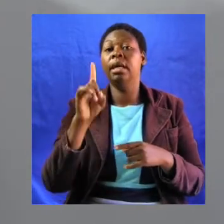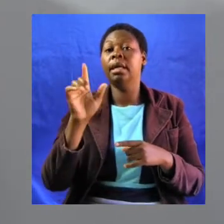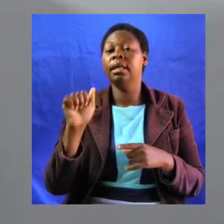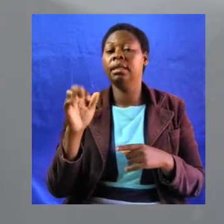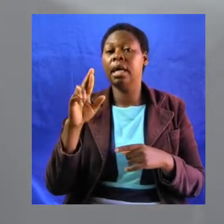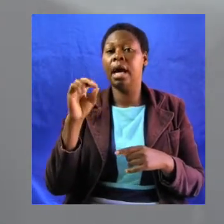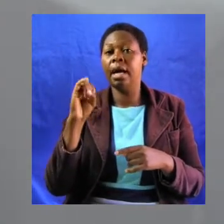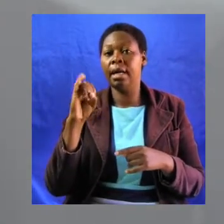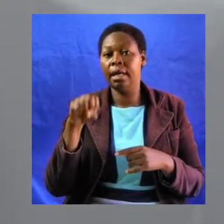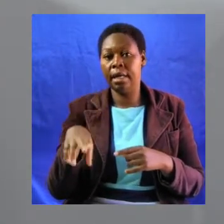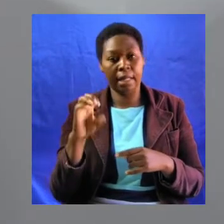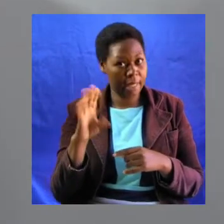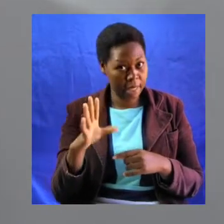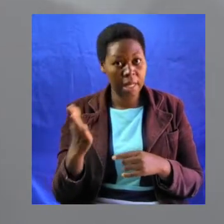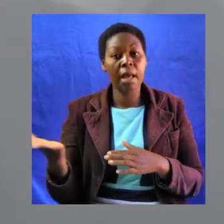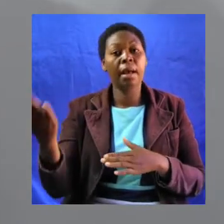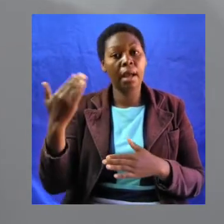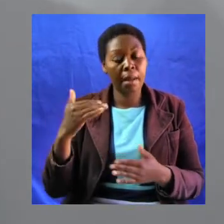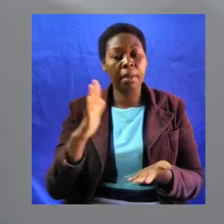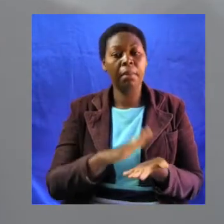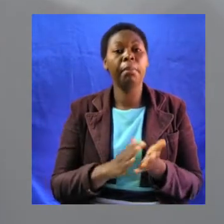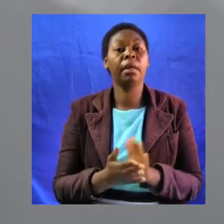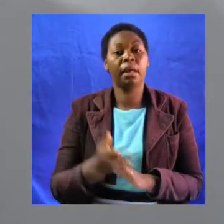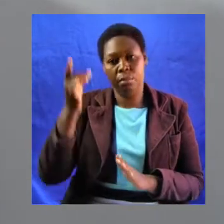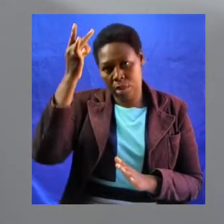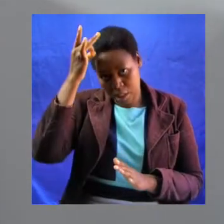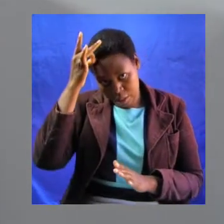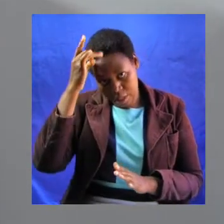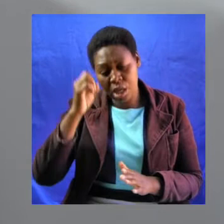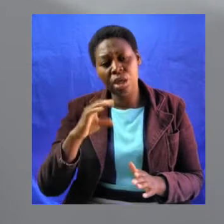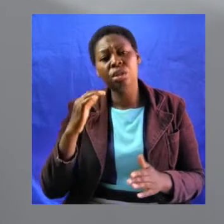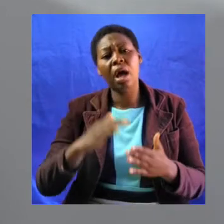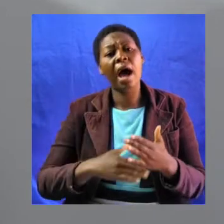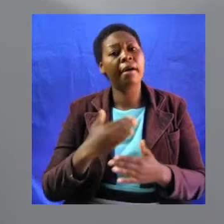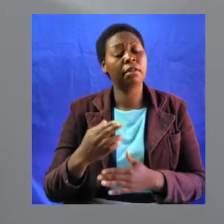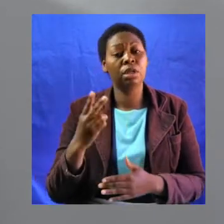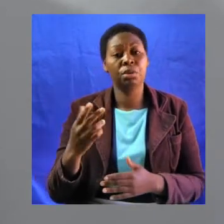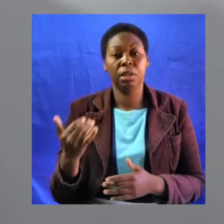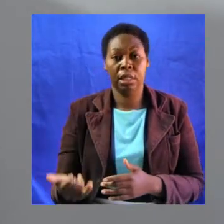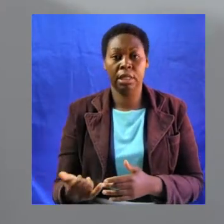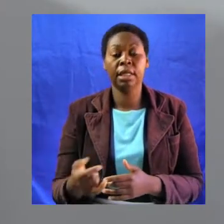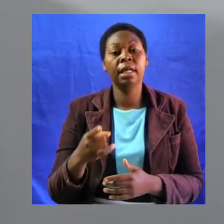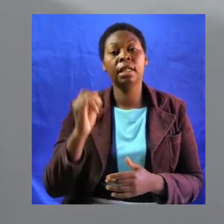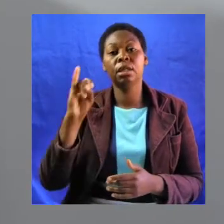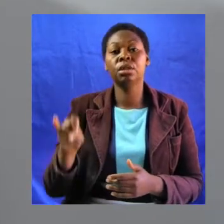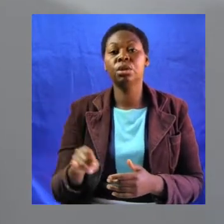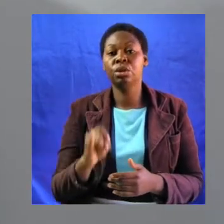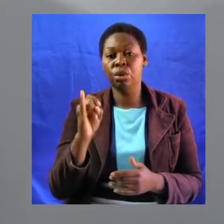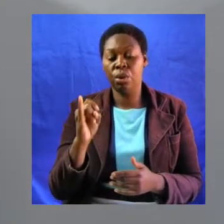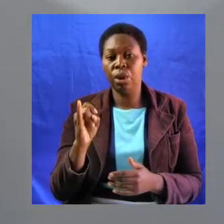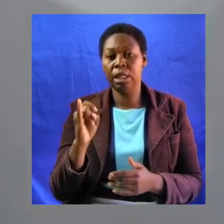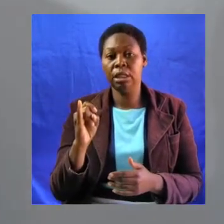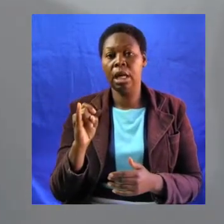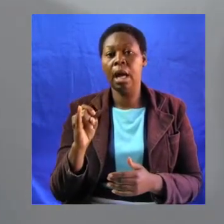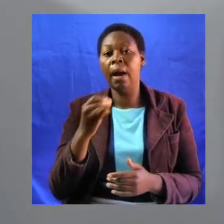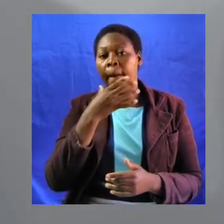kutanga aCyrus basa paranga riri kuitwa rekuvaka imba yaMwari. Vanhu kwa Judah vakasangana ne opposition